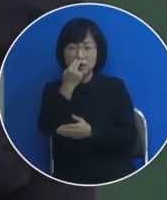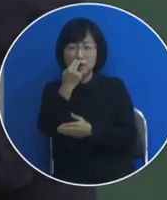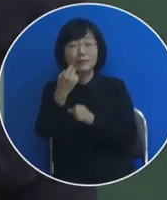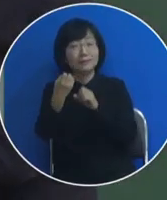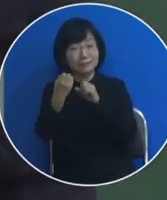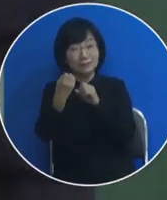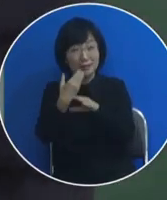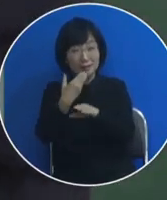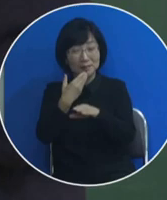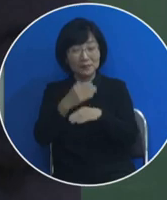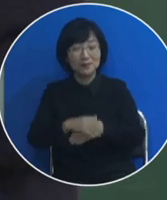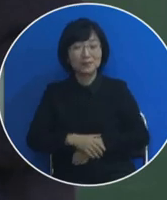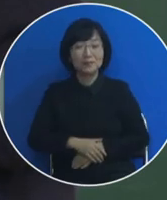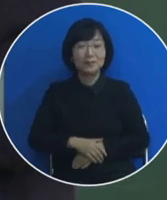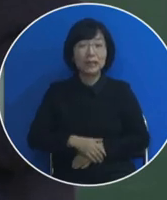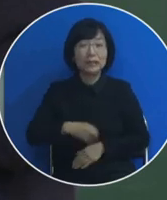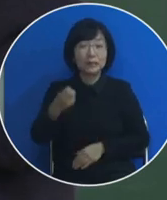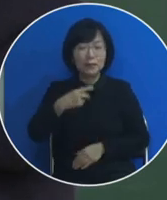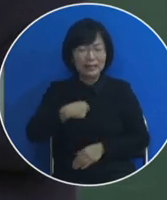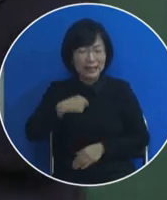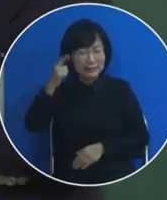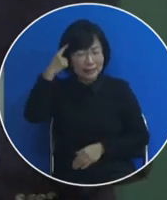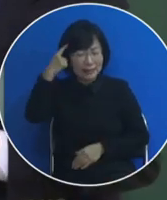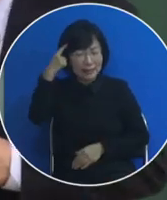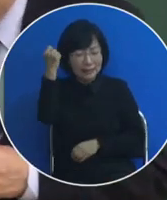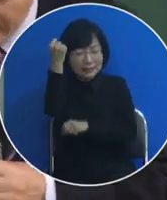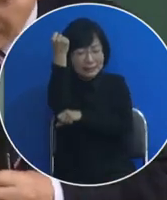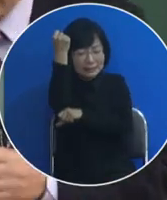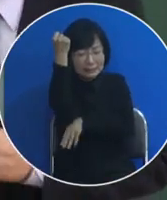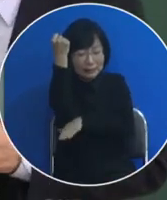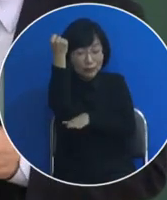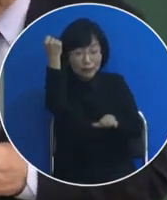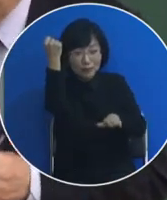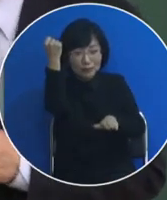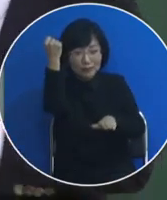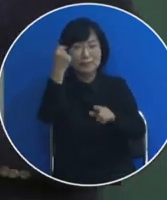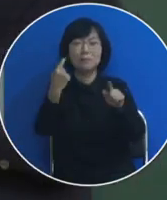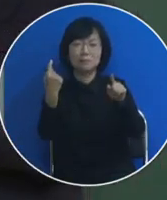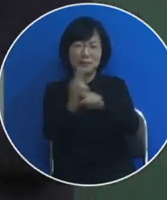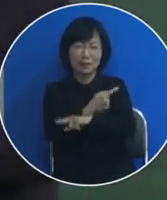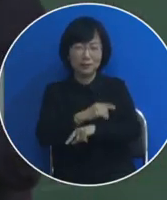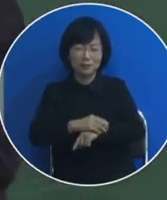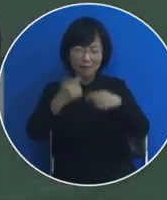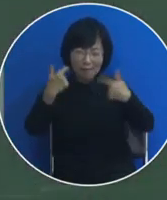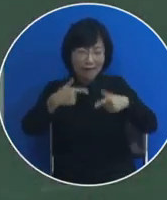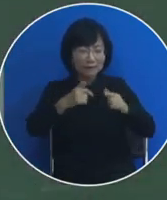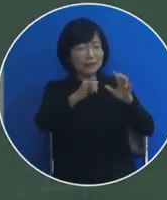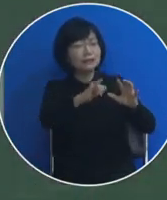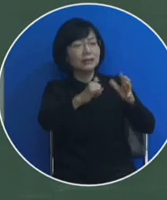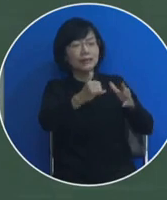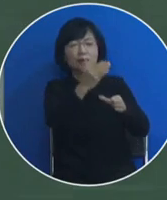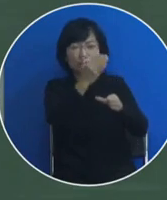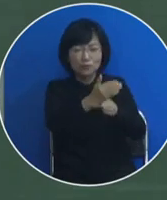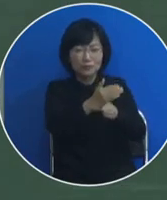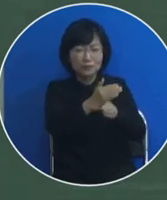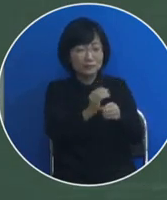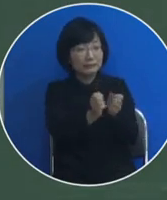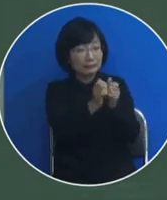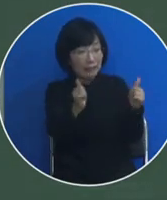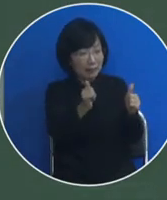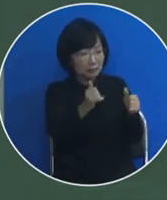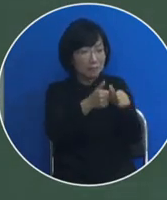as life. 그리고 기준이 바뀌어요. And your standards change. 늘 세상 기준, 사람 기준, 율법 뭐 기준